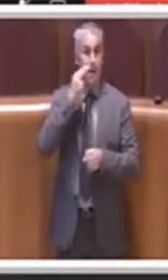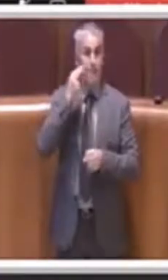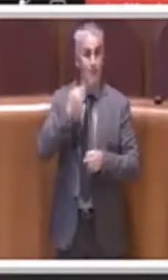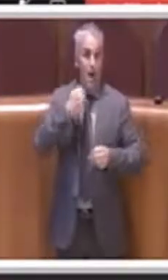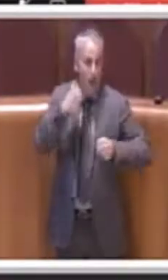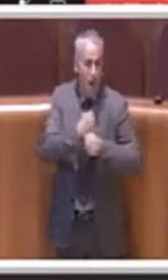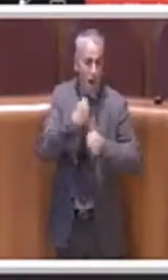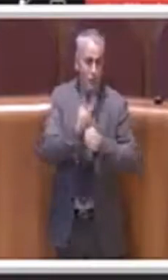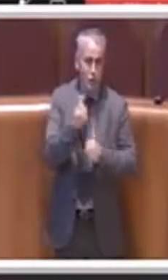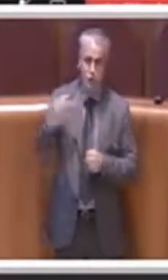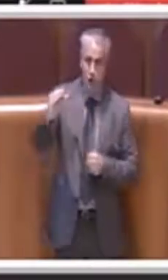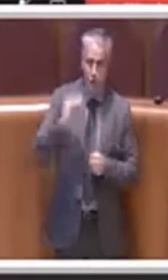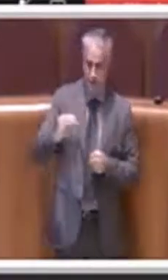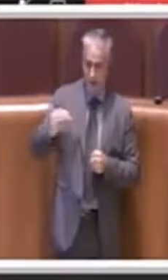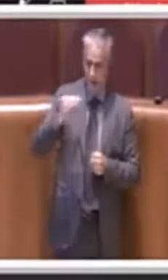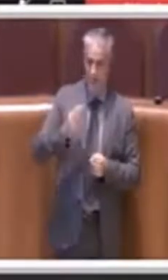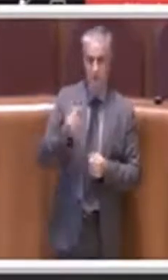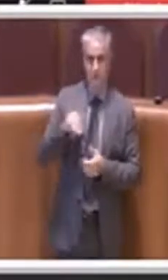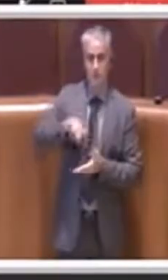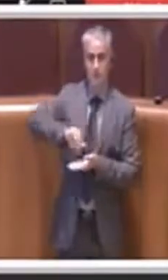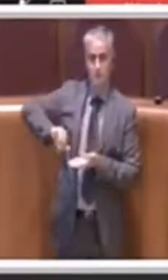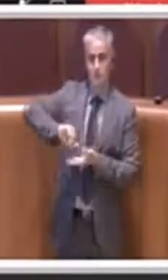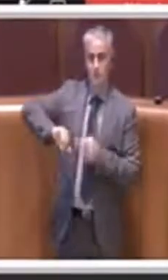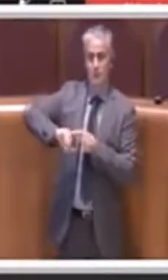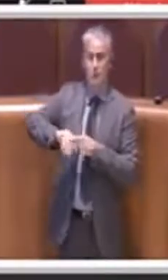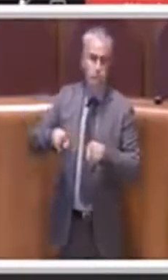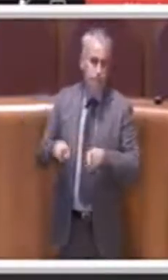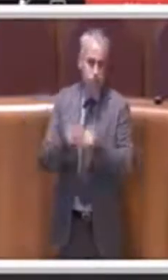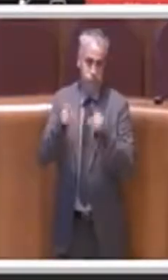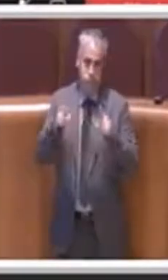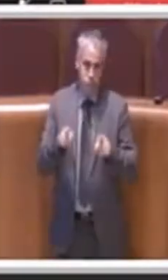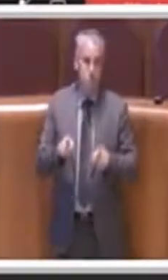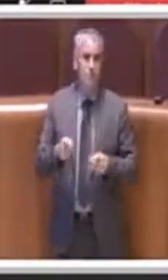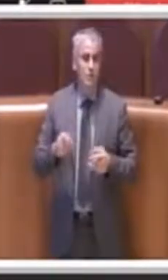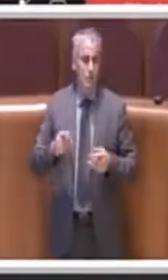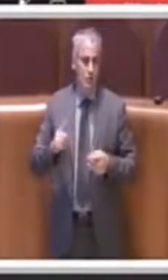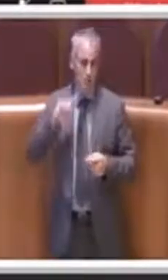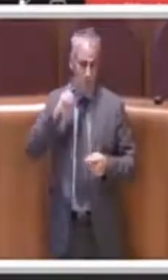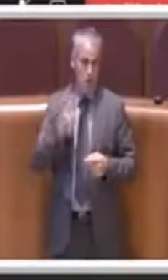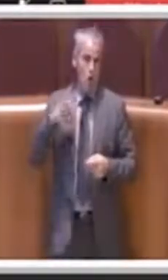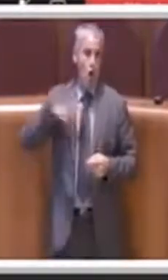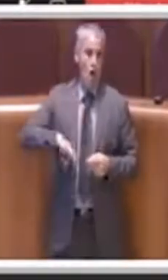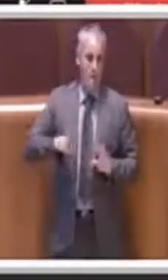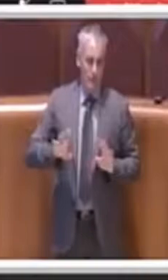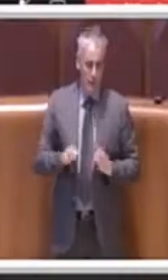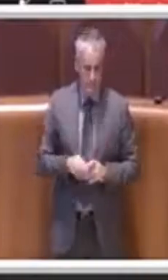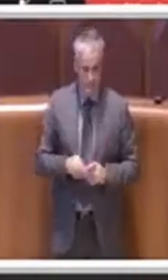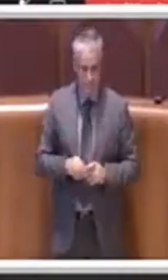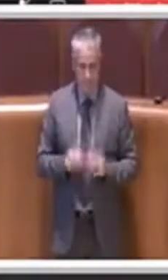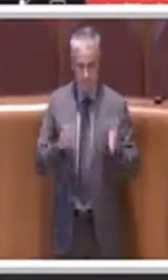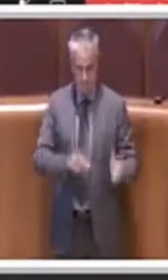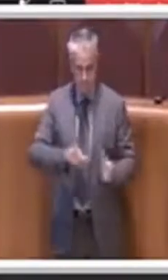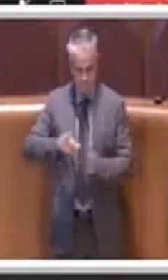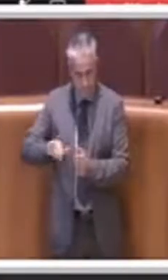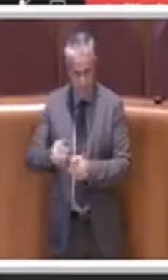attività si completa e va interpretata in questa direzione. Veniamo poi